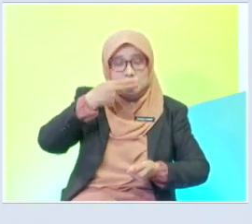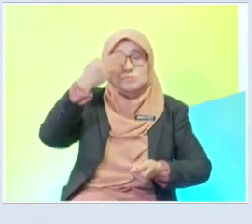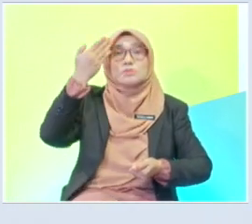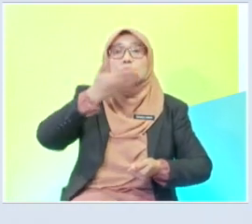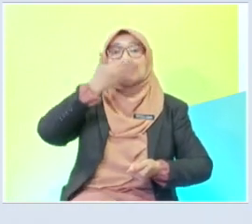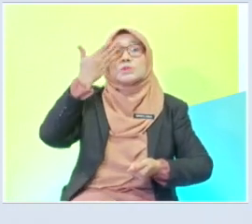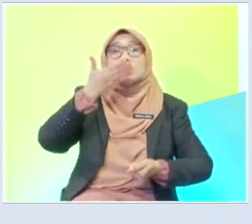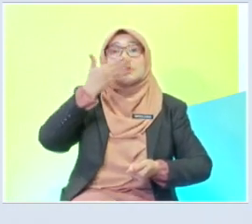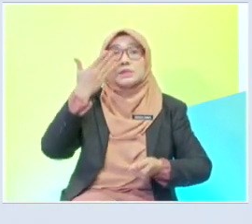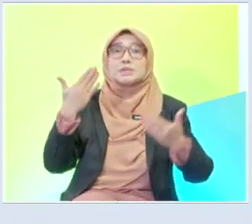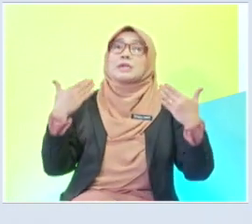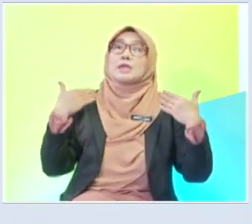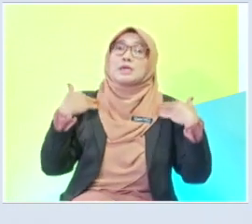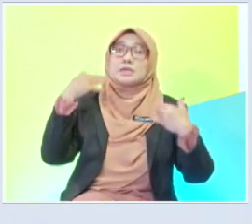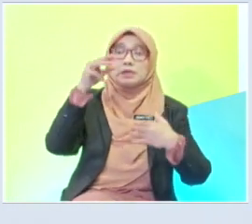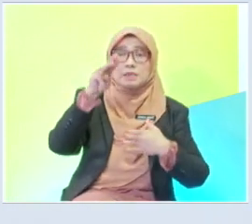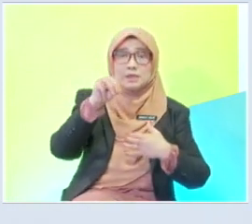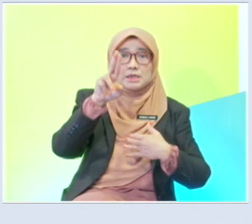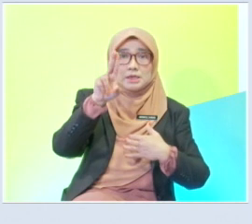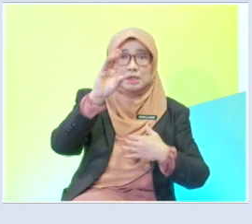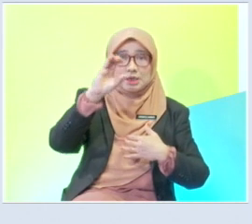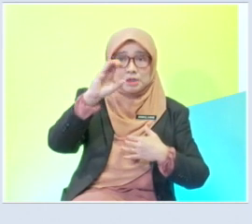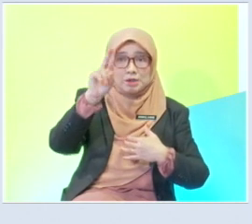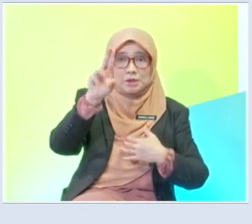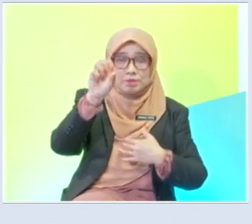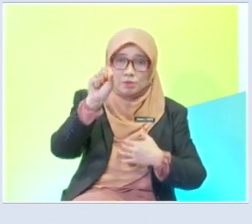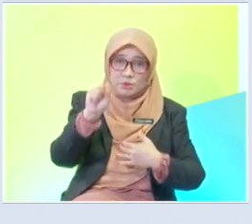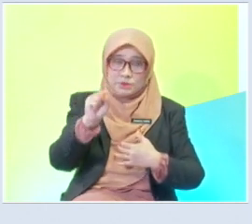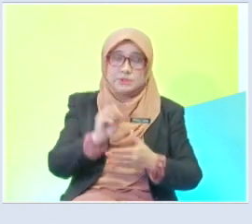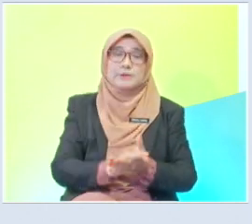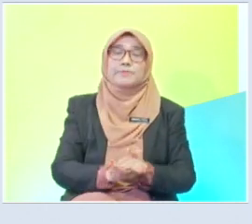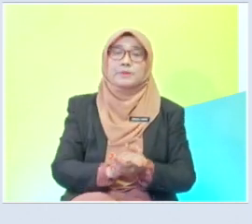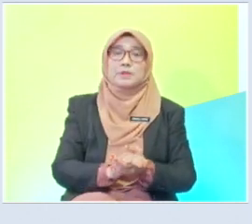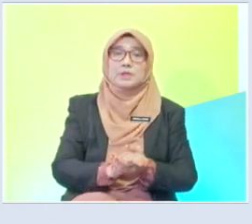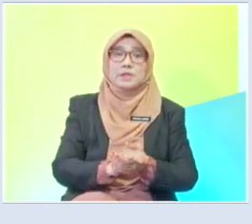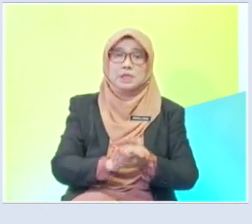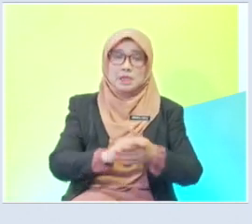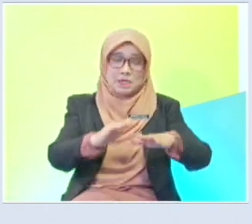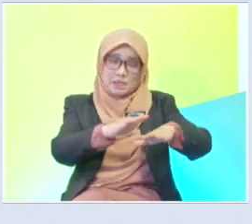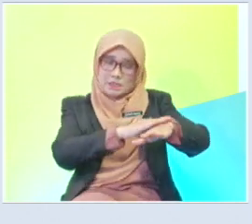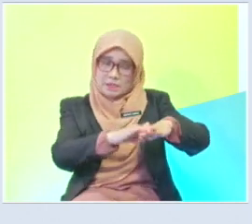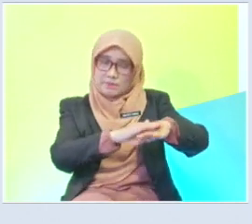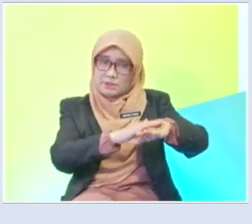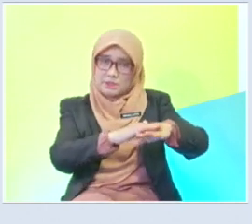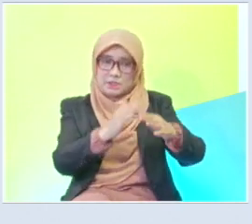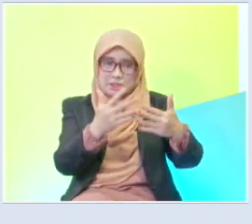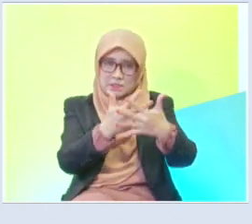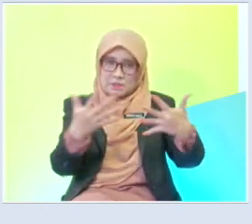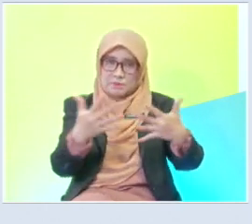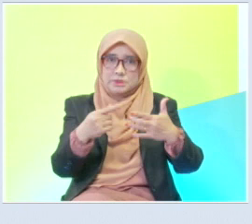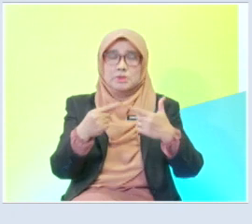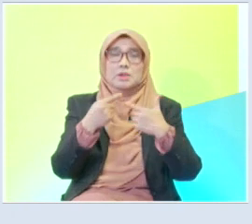Okey. Mikroorganisma yang memasuki salur pernafasan akan ditapis oleh bulu hidung dan diperangkap